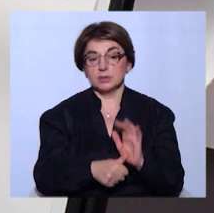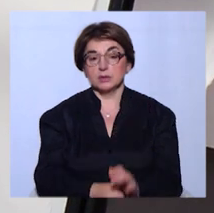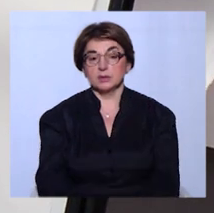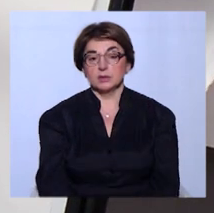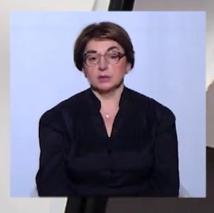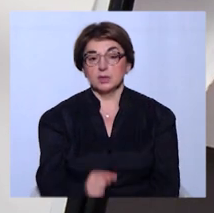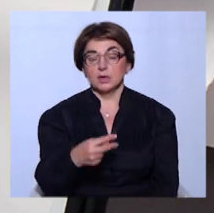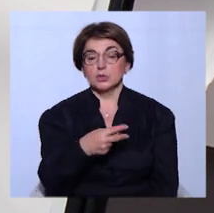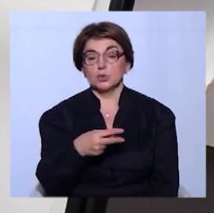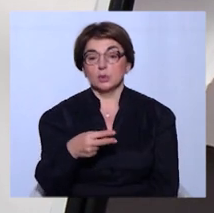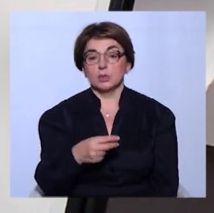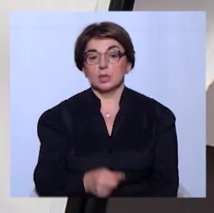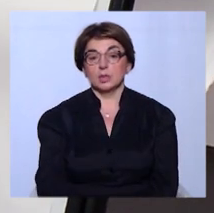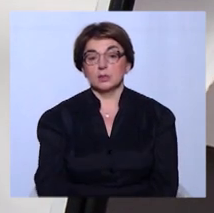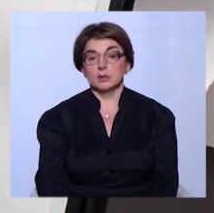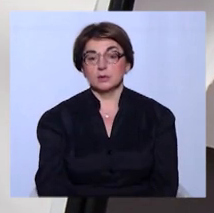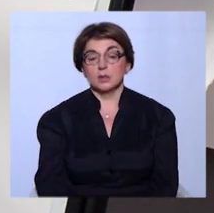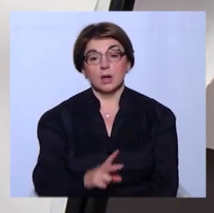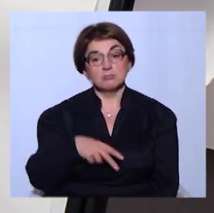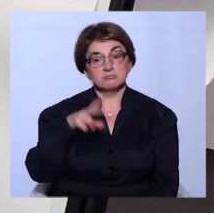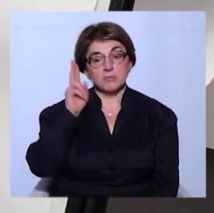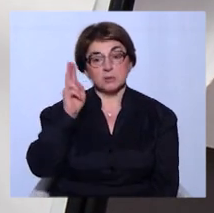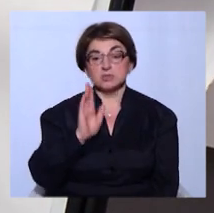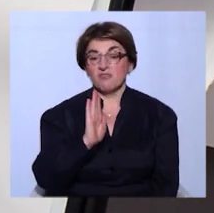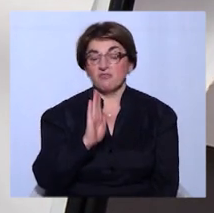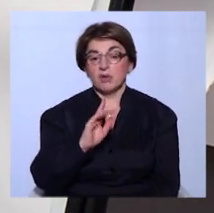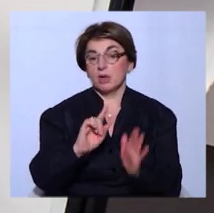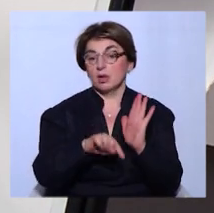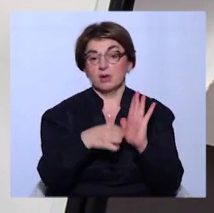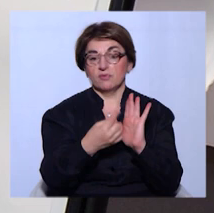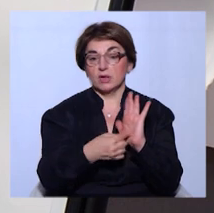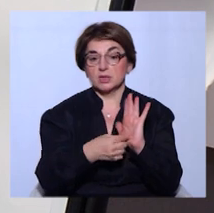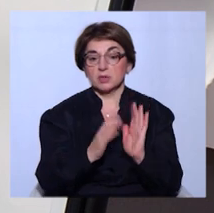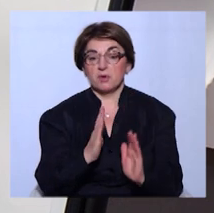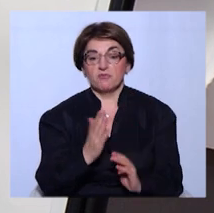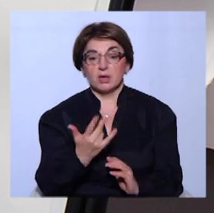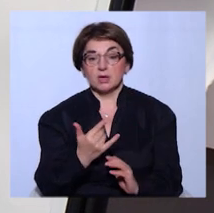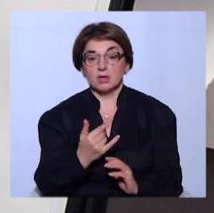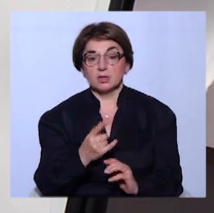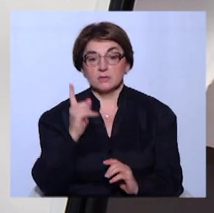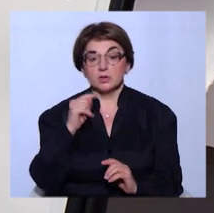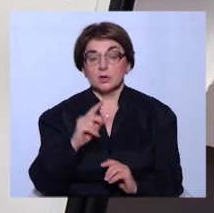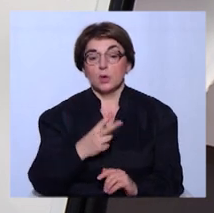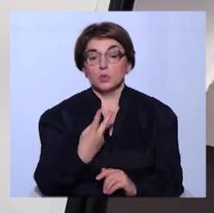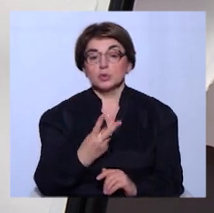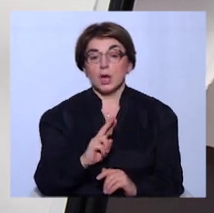ეს ტოლია. არ ვიცი ვე, მეკითხებიან მოცულობას და მოლური მოცულობა